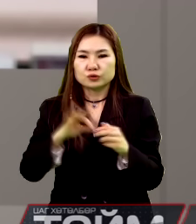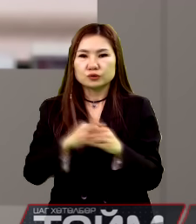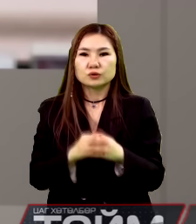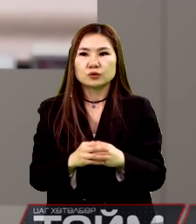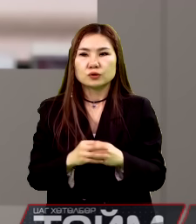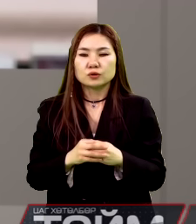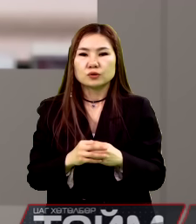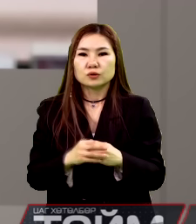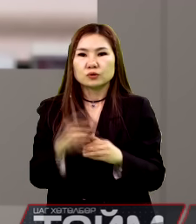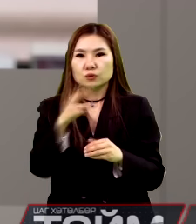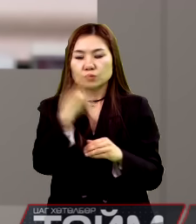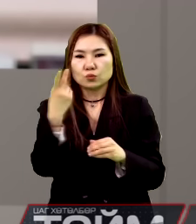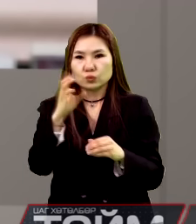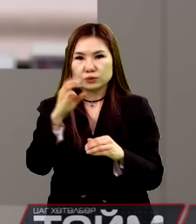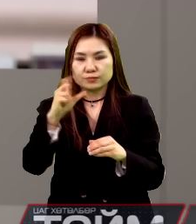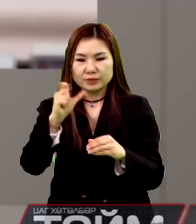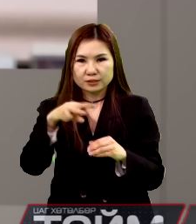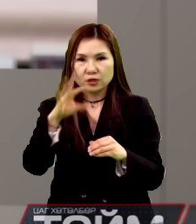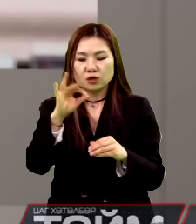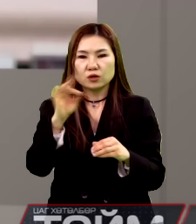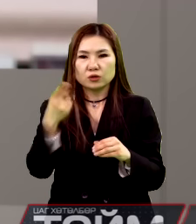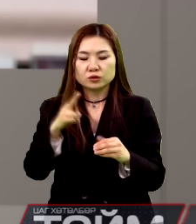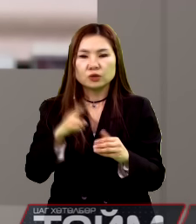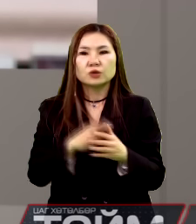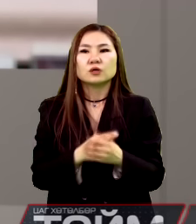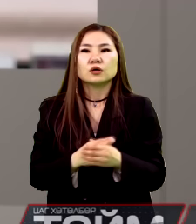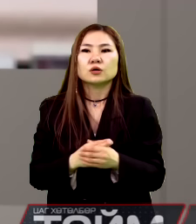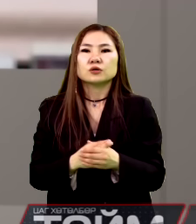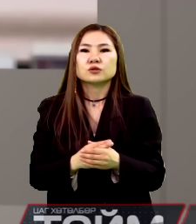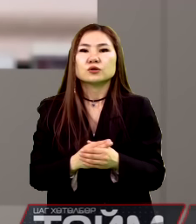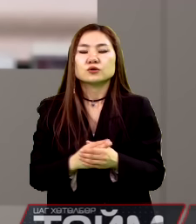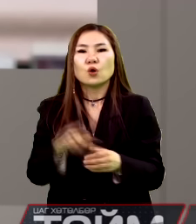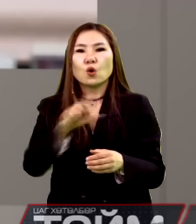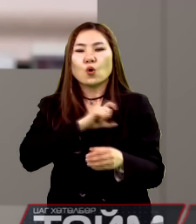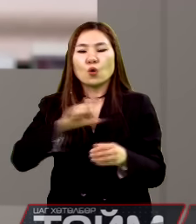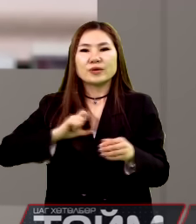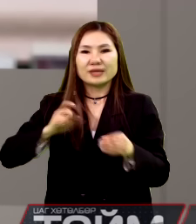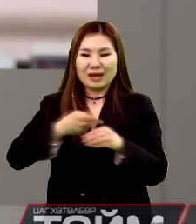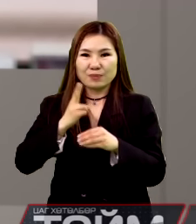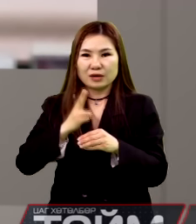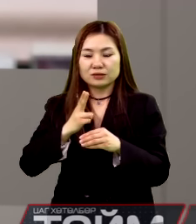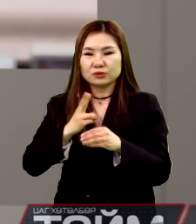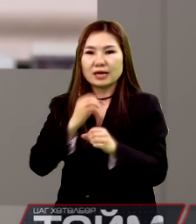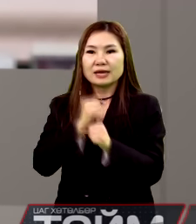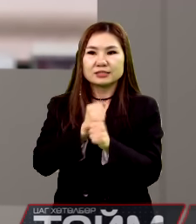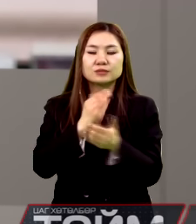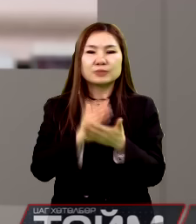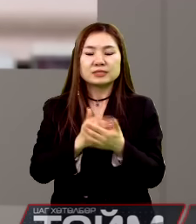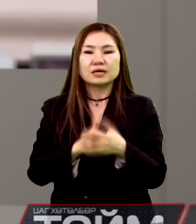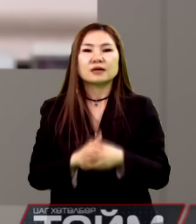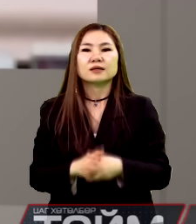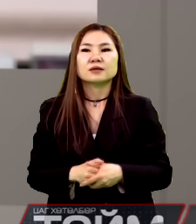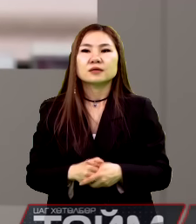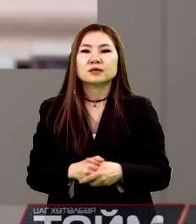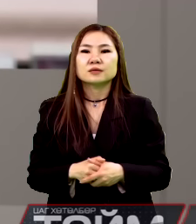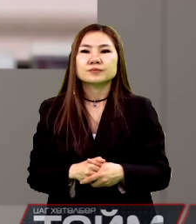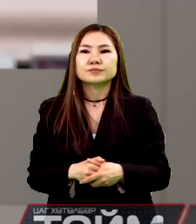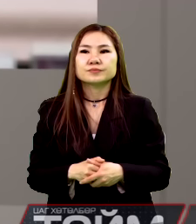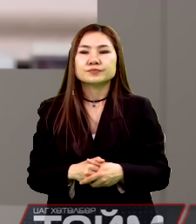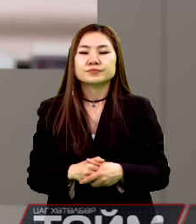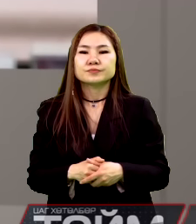үүсмэл ордыг одоо энэ нэг хувийн компани эзэмшчихсэн байхгүй. Нөгөө ерөнхий сэдэв маань яриад байдаг нөгөө бүлэглэлүүд тий тэр хүмүүс эзэмшчихсэн